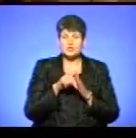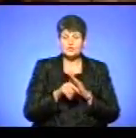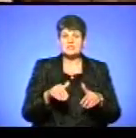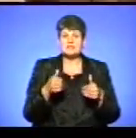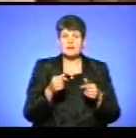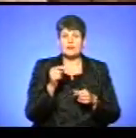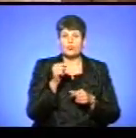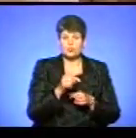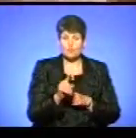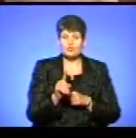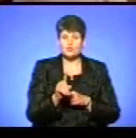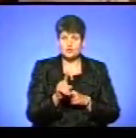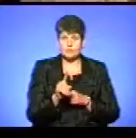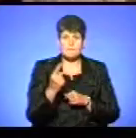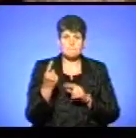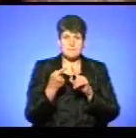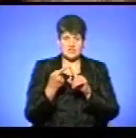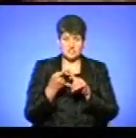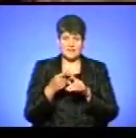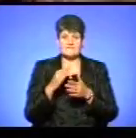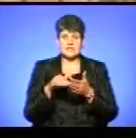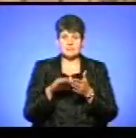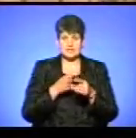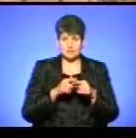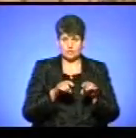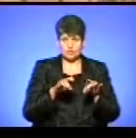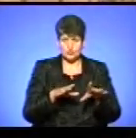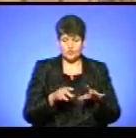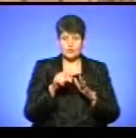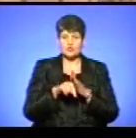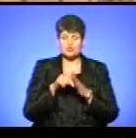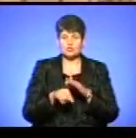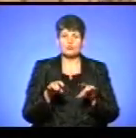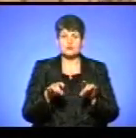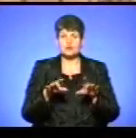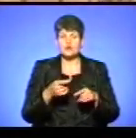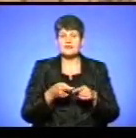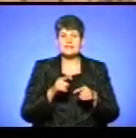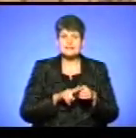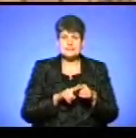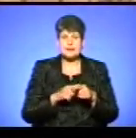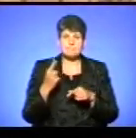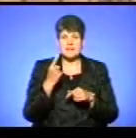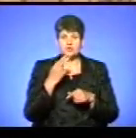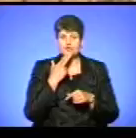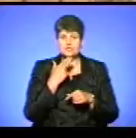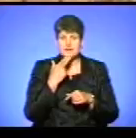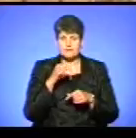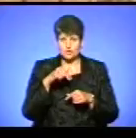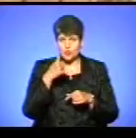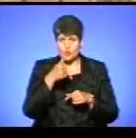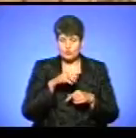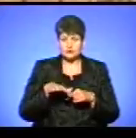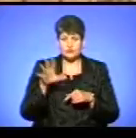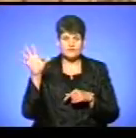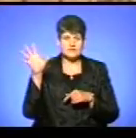щоб, по-перше, відмінити оцю постанову. Суть цієї постанови – це з 1 червня цього року на території